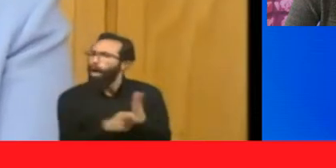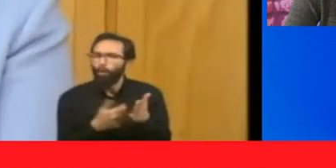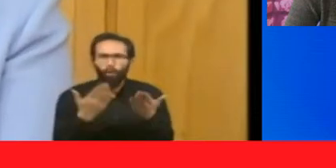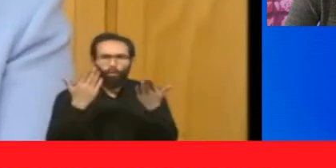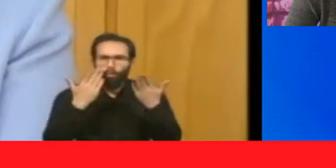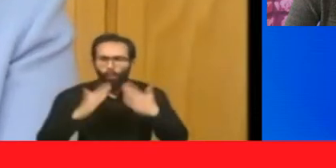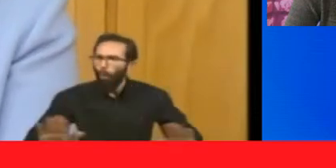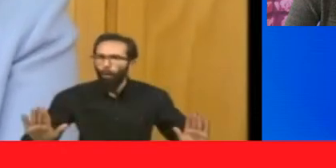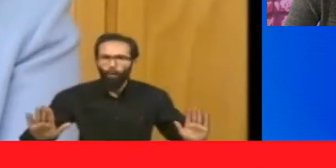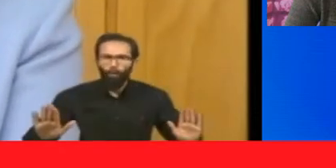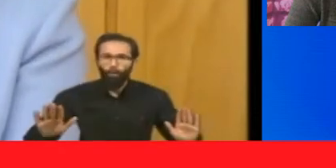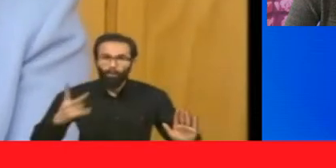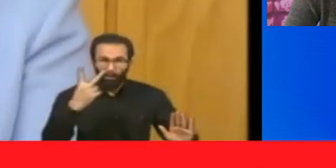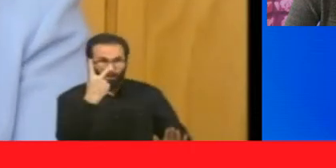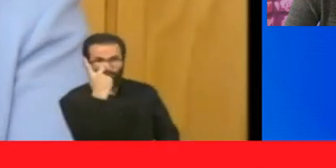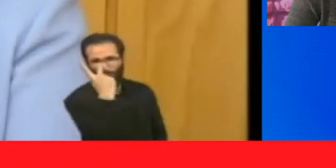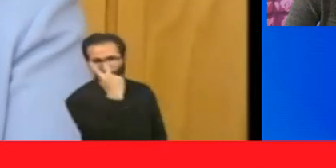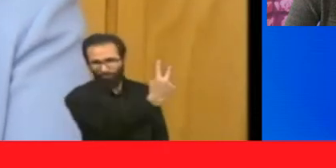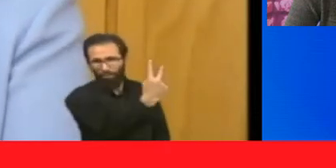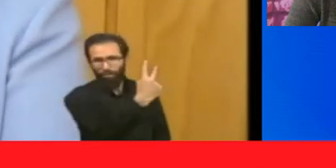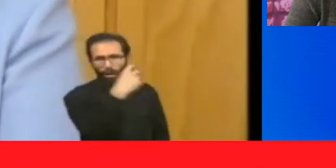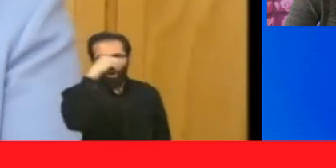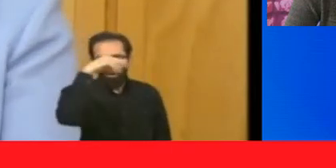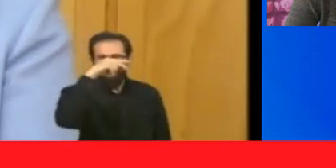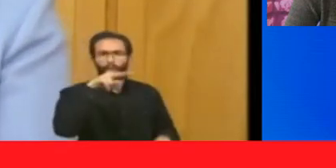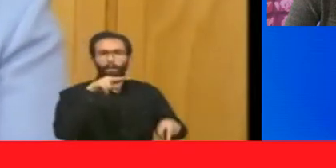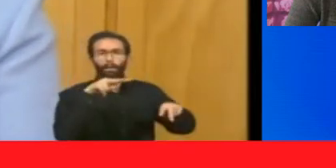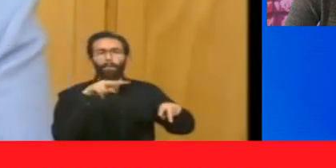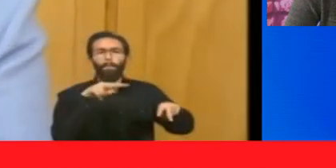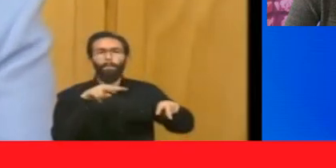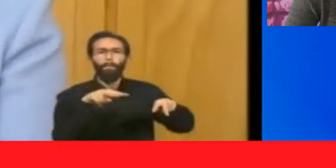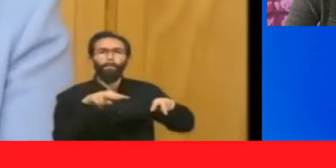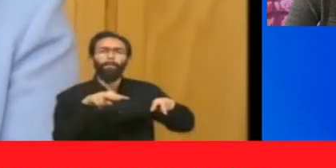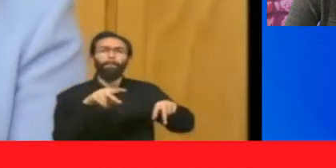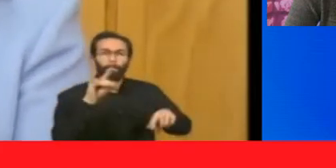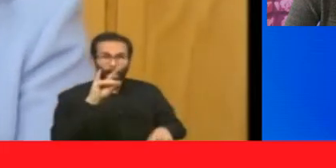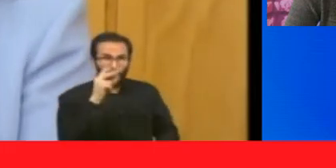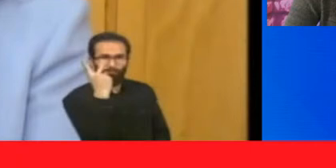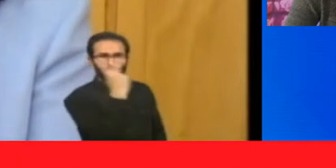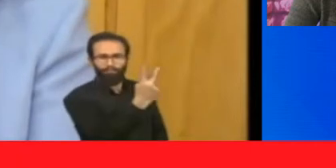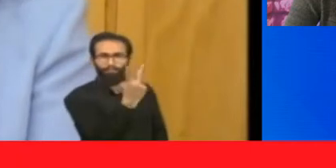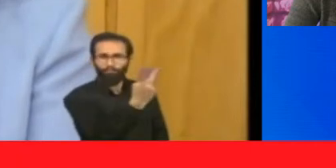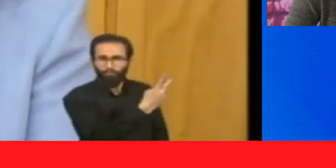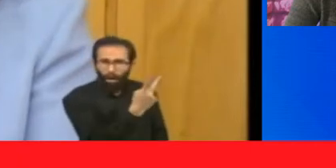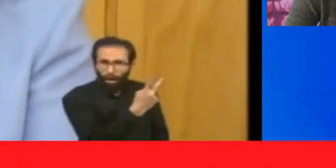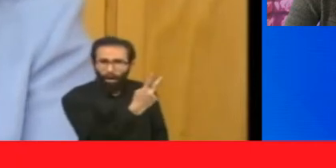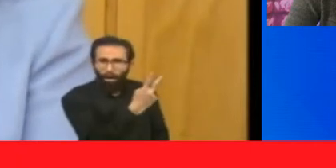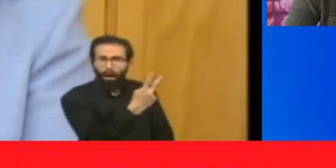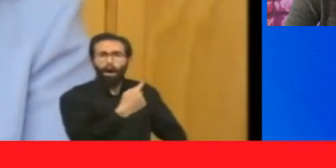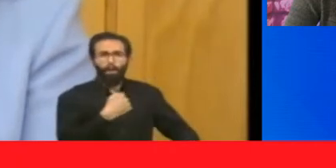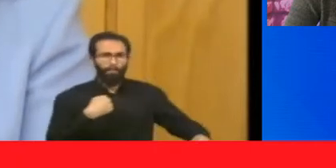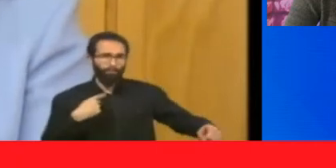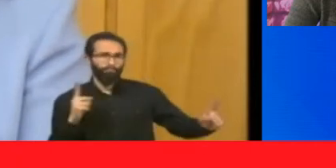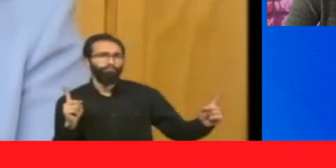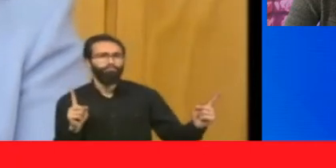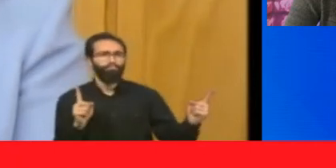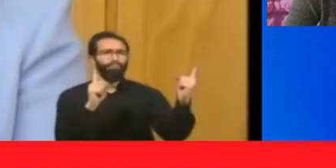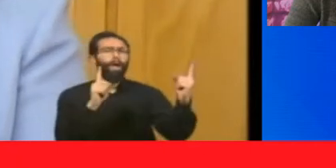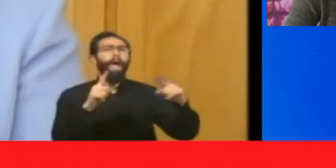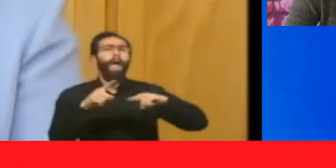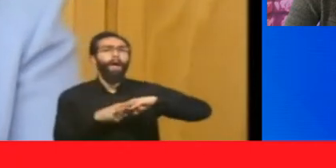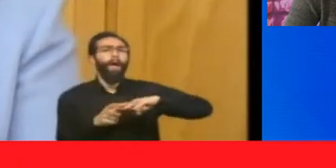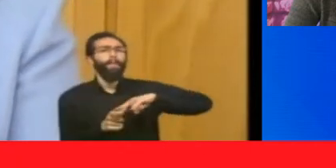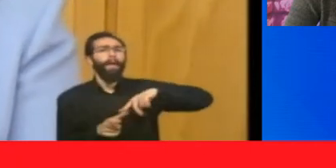arkadaşlar. İki ortak sarayda bize karşı bir kurtlar sofrası kurdular. Bu